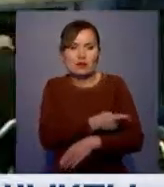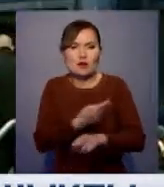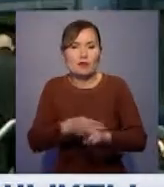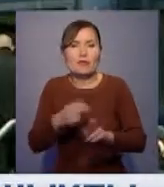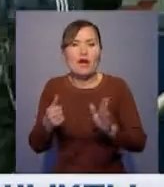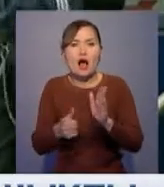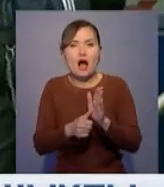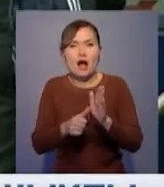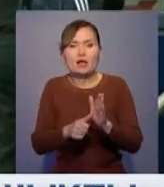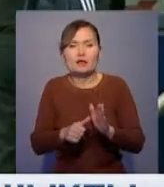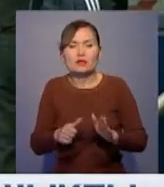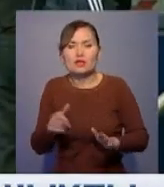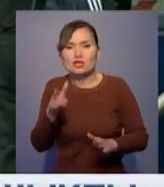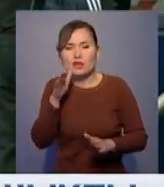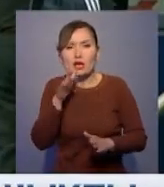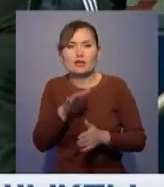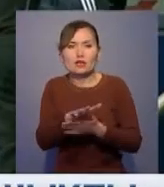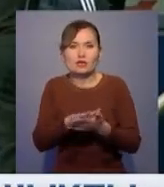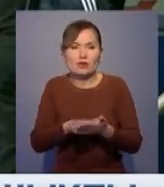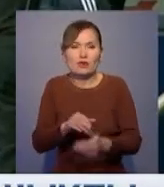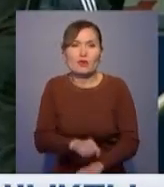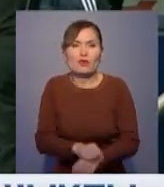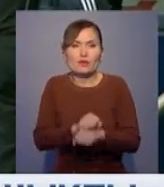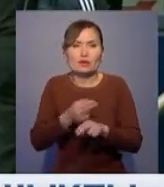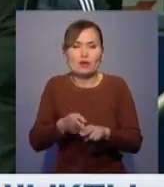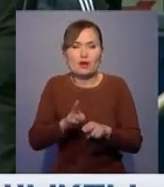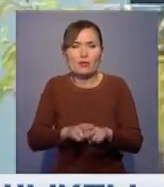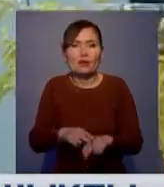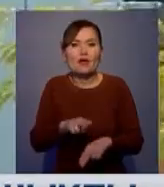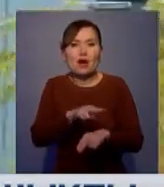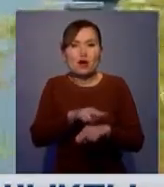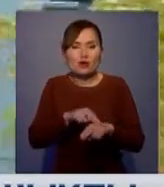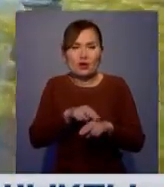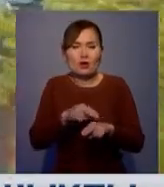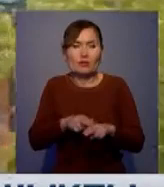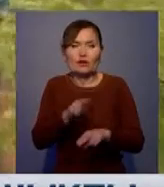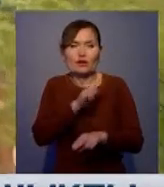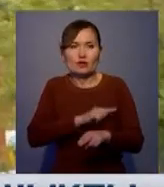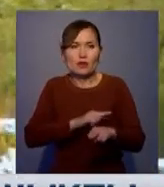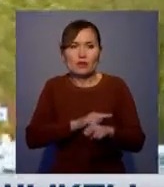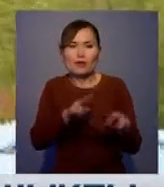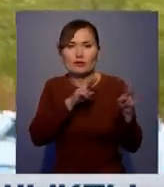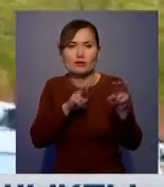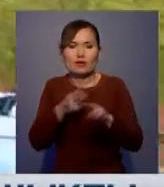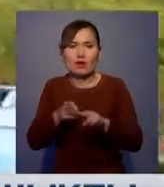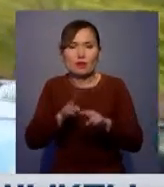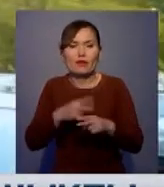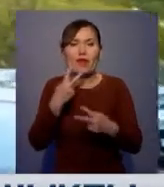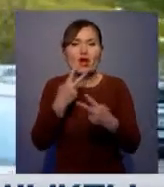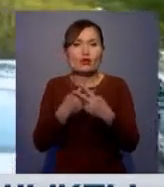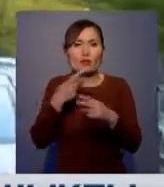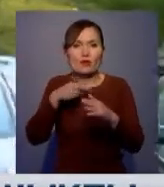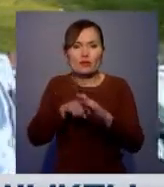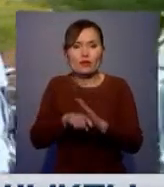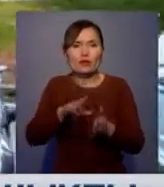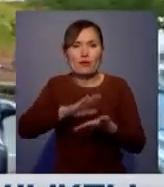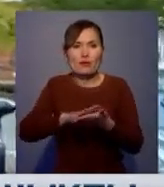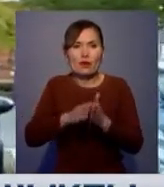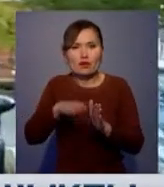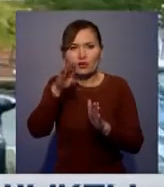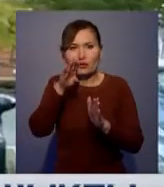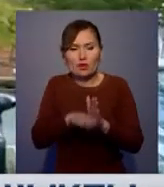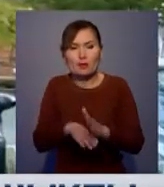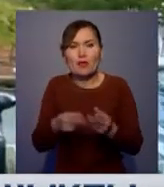созылды. Билікке базынасын жеткізгеннен кейін офицерлер өз жұмысына кірісті. Жалпы елдегі абақтылардың жағдайы нашар, оған бөлінетін